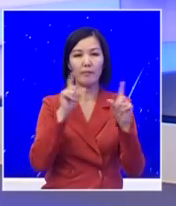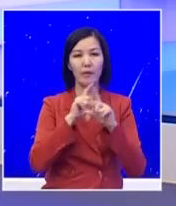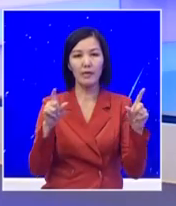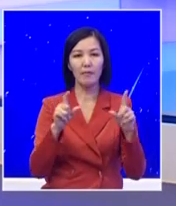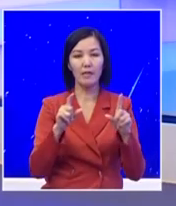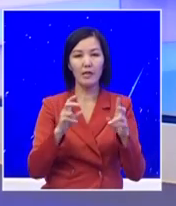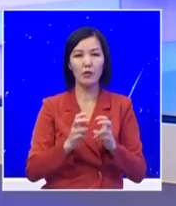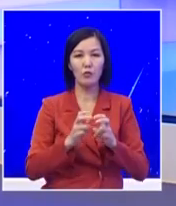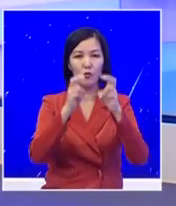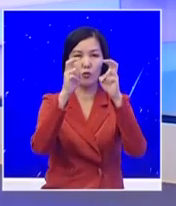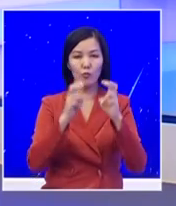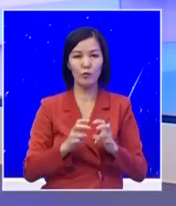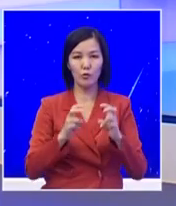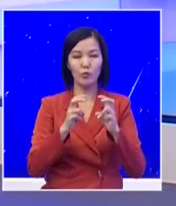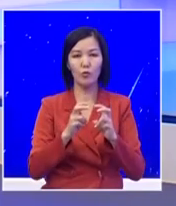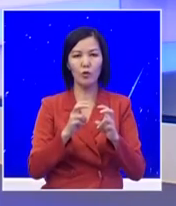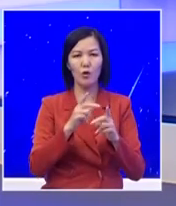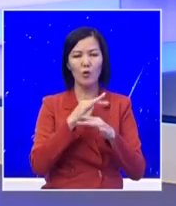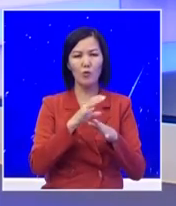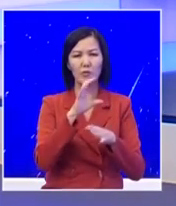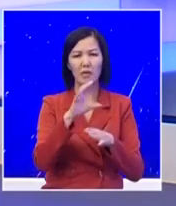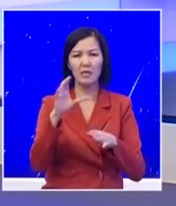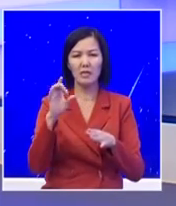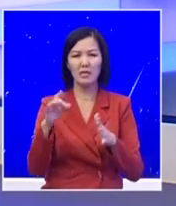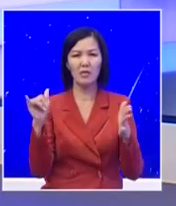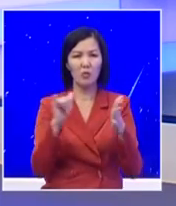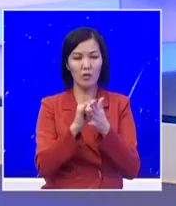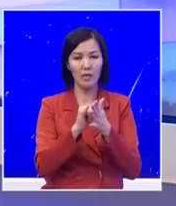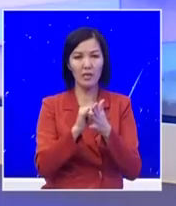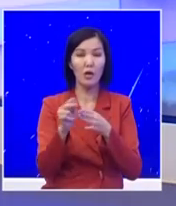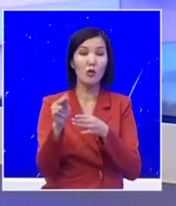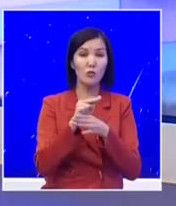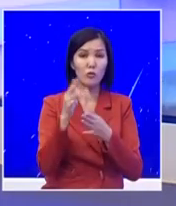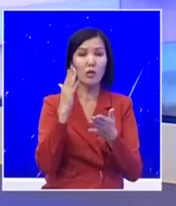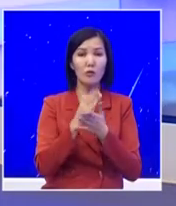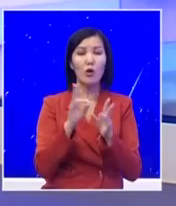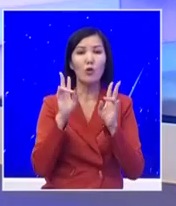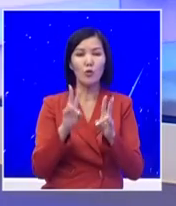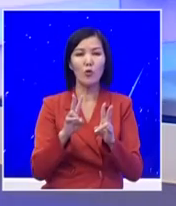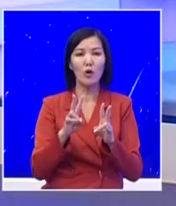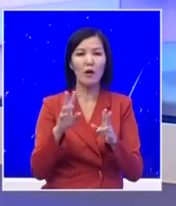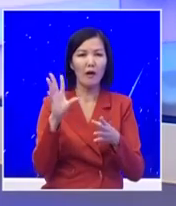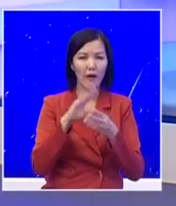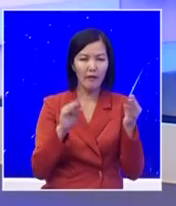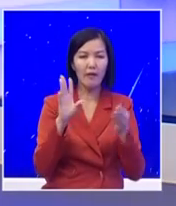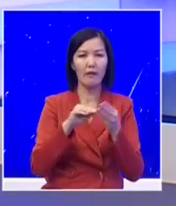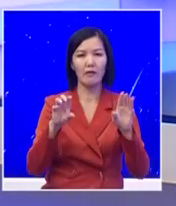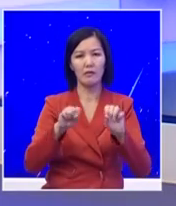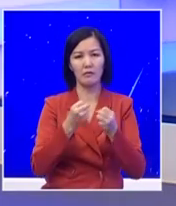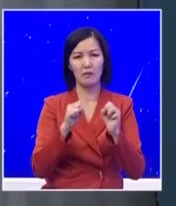мекемелердегі көтеріп түсіру құрылғарының дені кеңестік кезеңде орнатылған. Жөнделіп жатыр дегенмен жиі істен шығады дейді